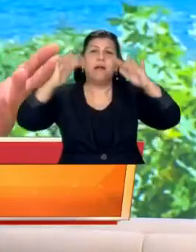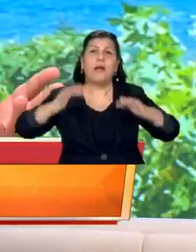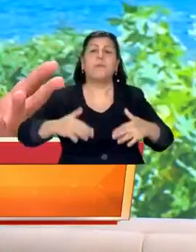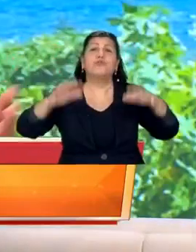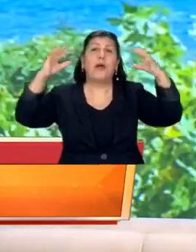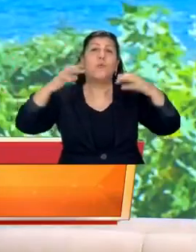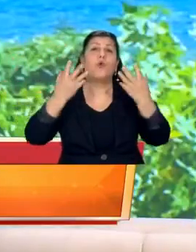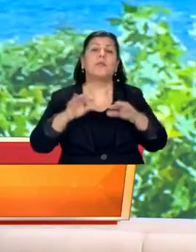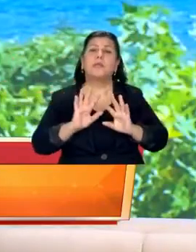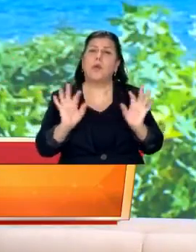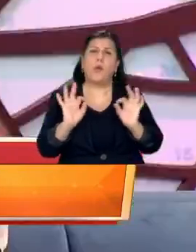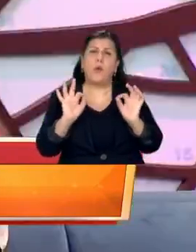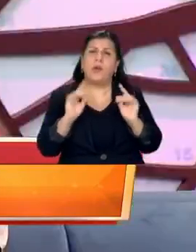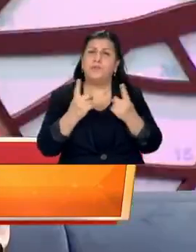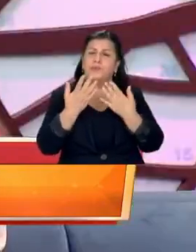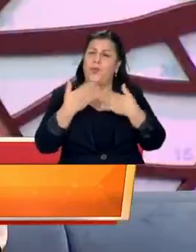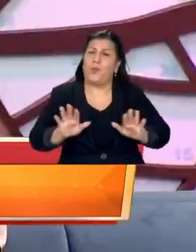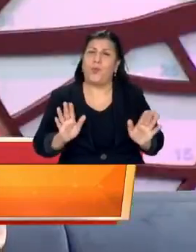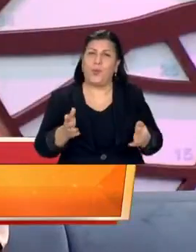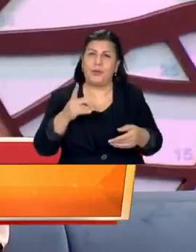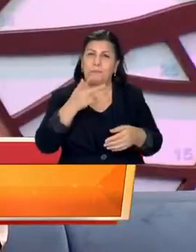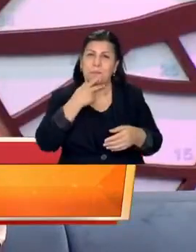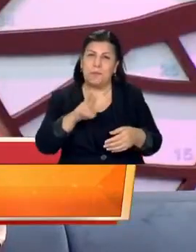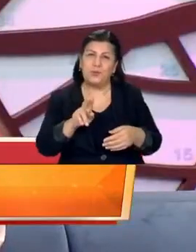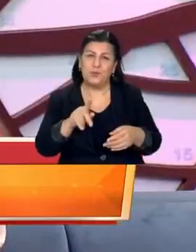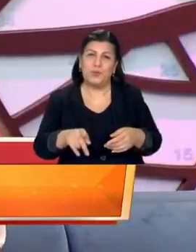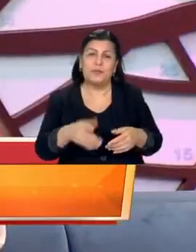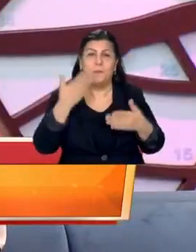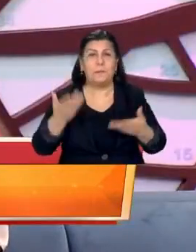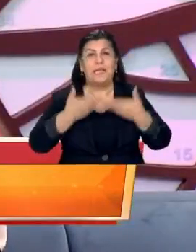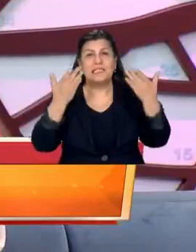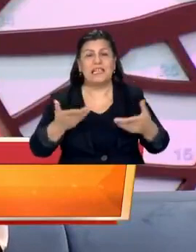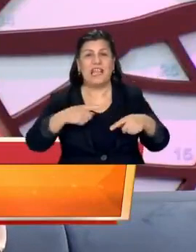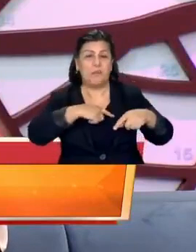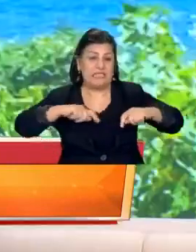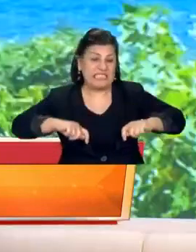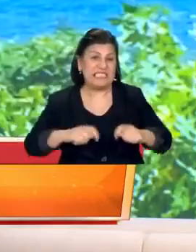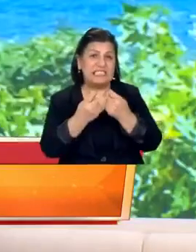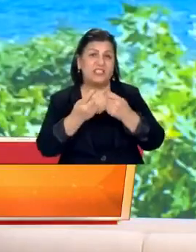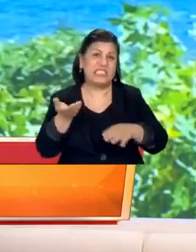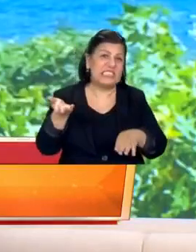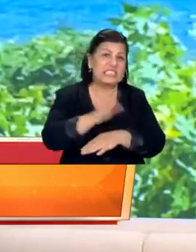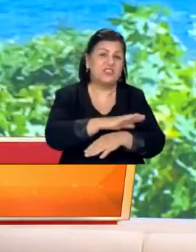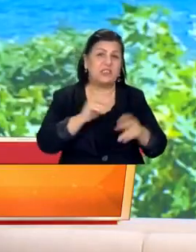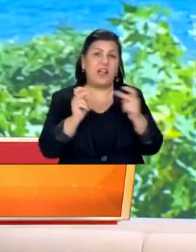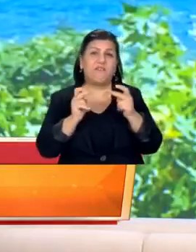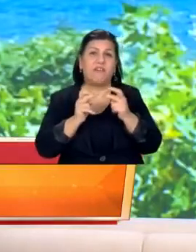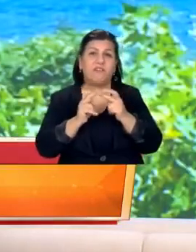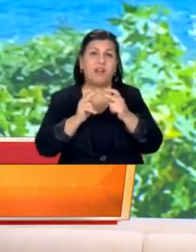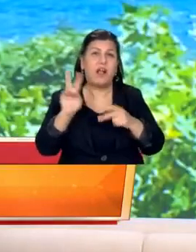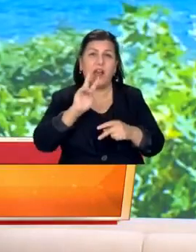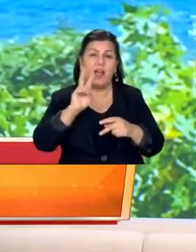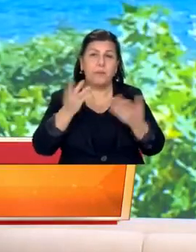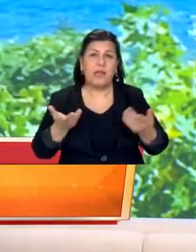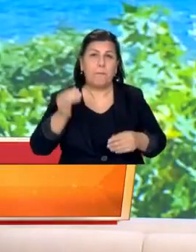gelmesine bir şey yok Ne gıcık kavga alarmı esela aynen bu mesela dur bakayım noktayı koydu Bu ikinci kaldığını